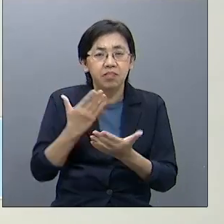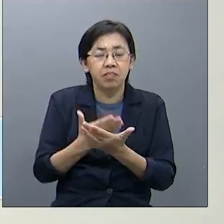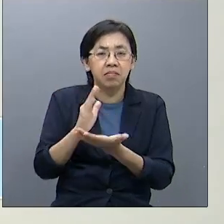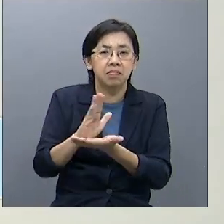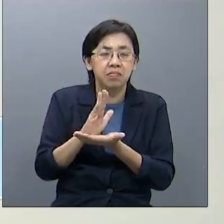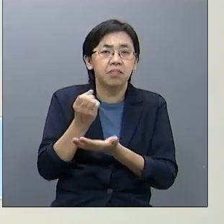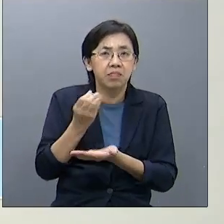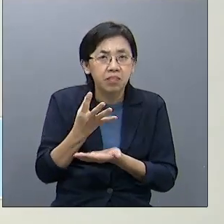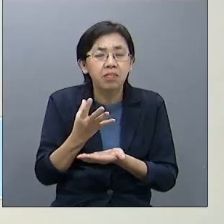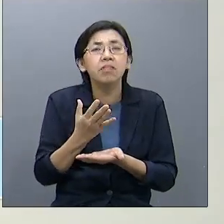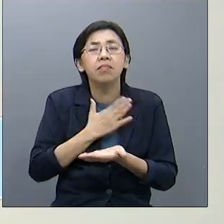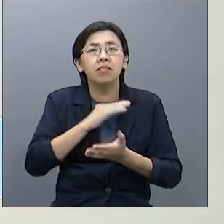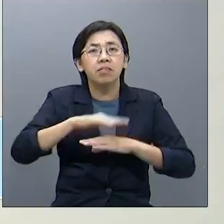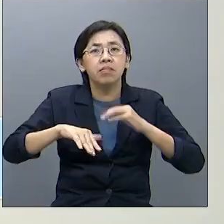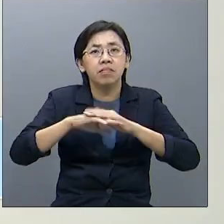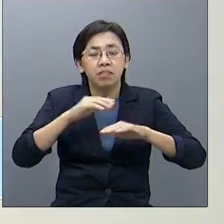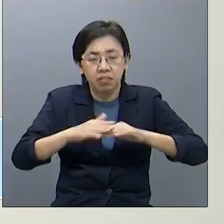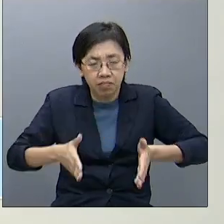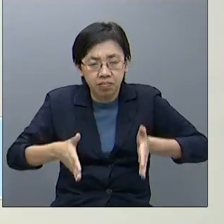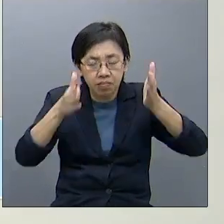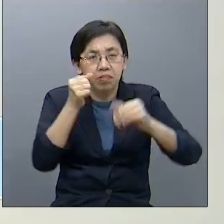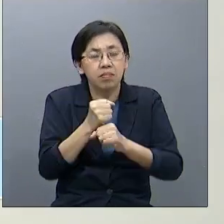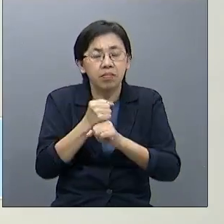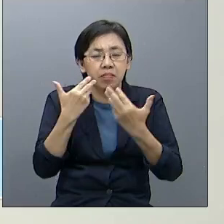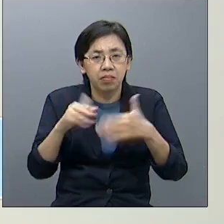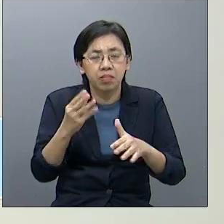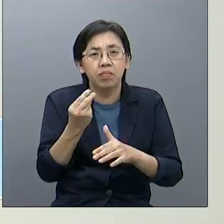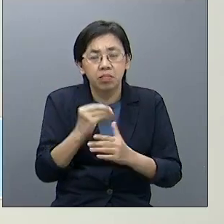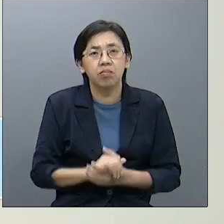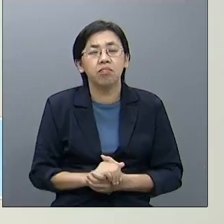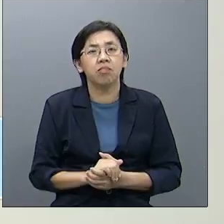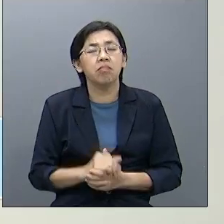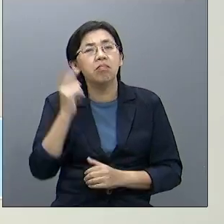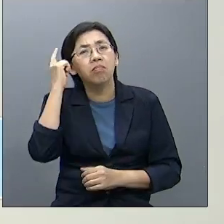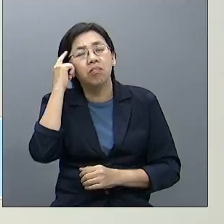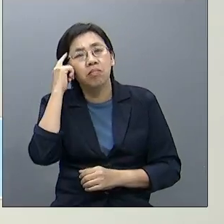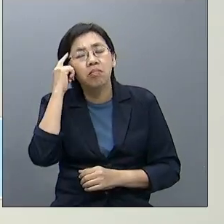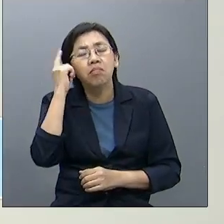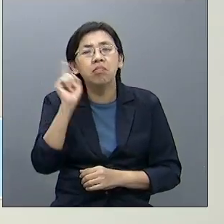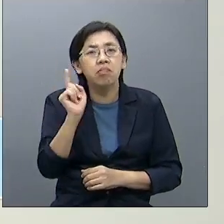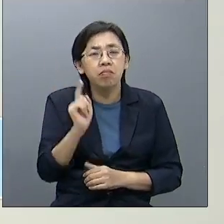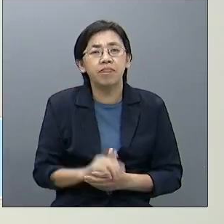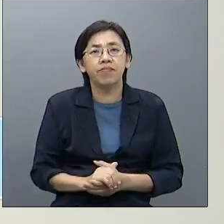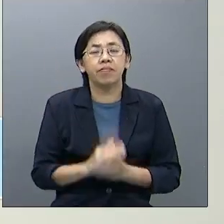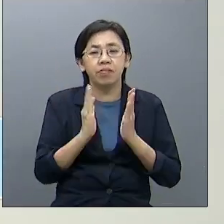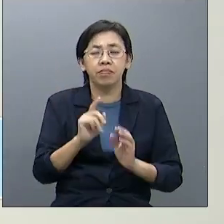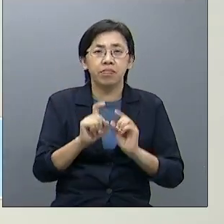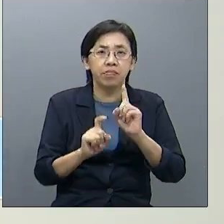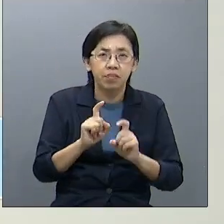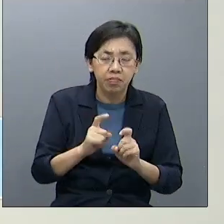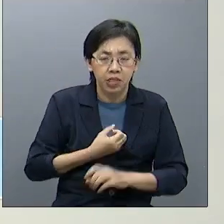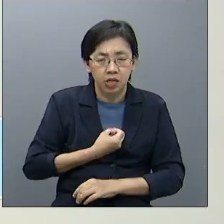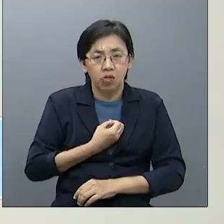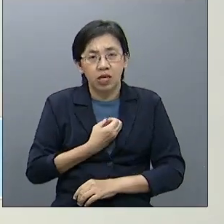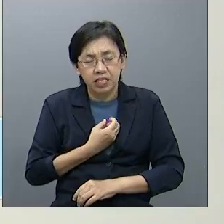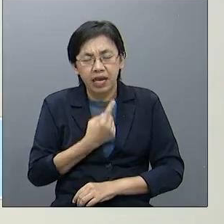ครับก็ถือว่าเราสามารถดำเนินการได้เร็วกว่าแผนและข้อที่สำคัญก็คือว่าเรื่องของอัตราการตายเรื่องของโรคหัวใจข